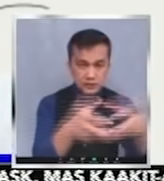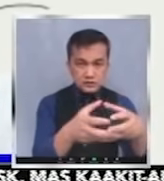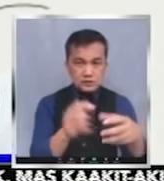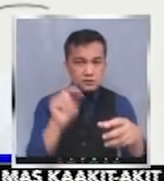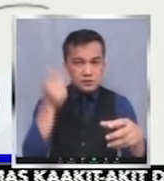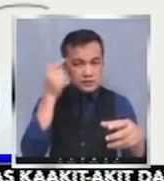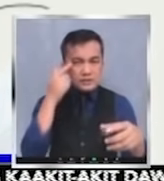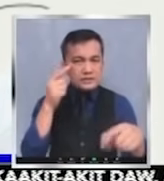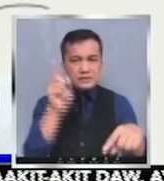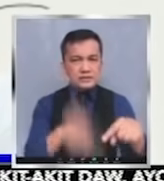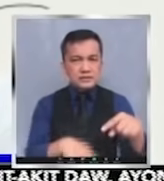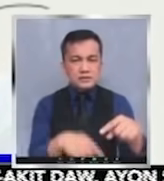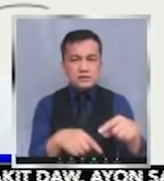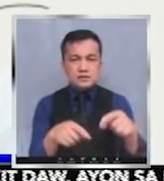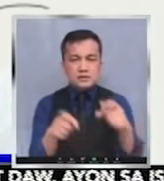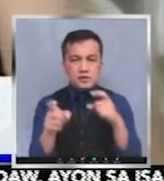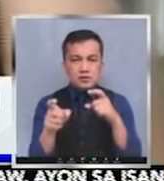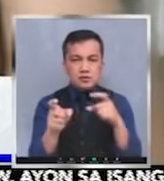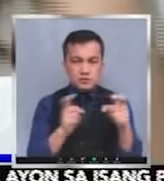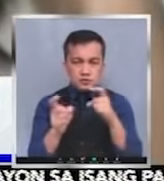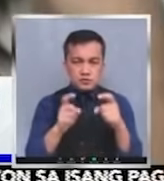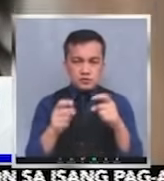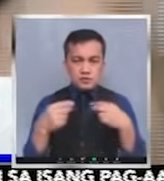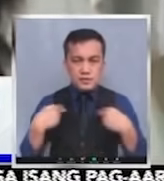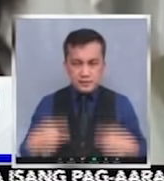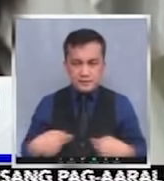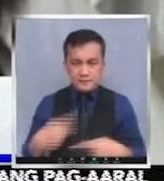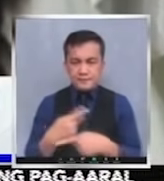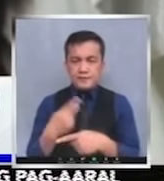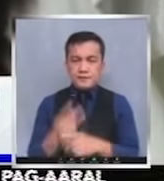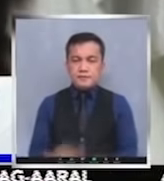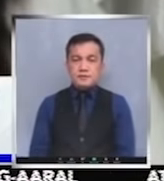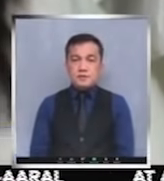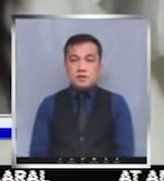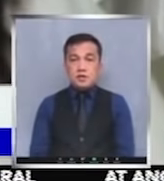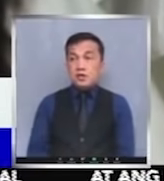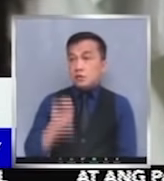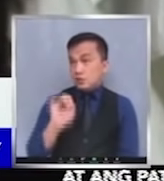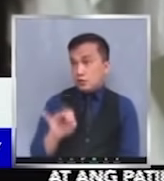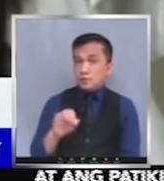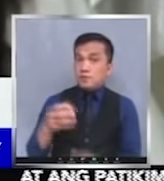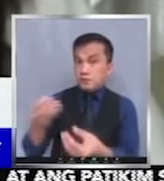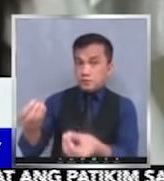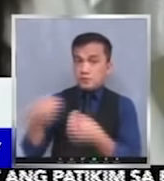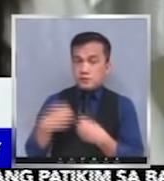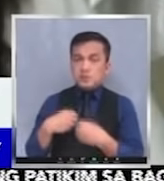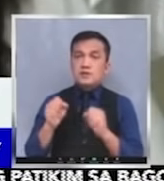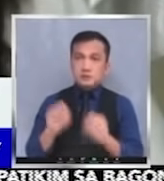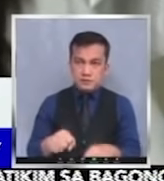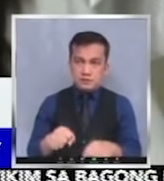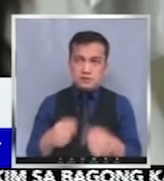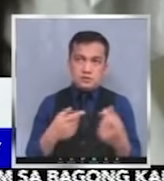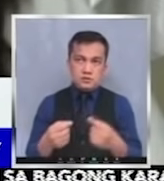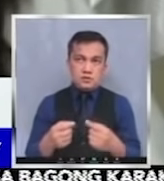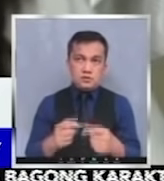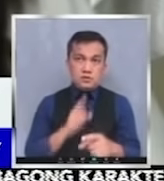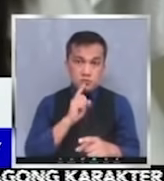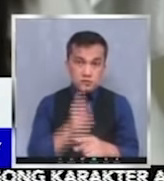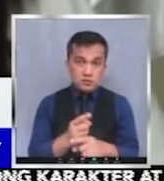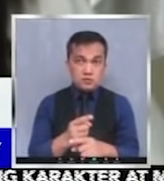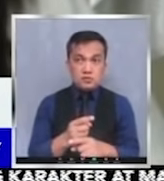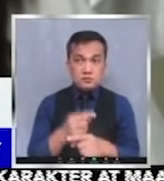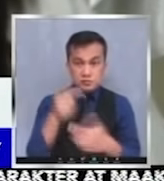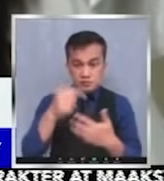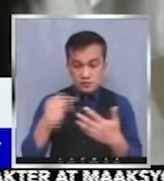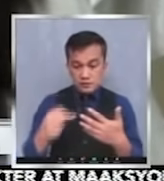no, na mag-regulate ng mga health products. Kung ibibigay sa atin, we can do it. In fact, meron na tayong mga preparations